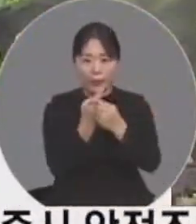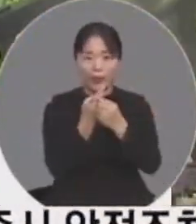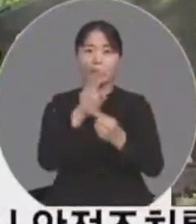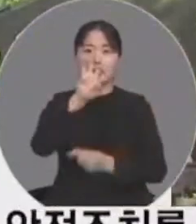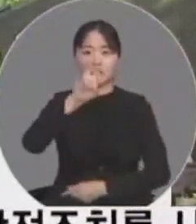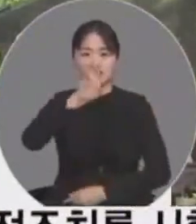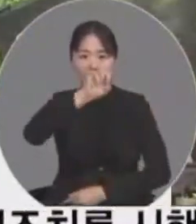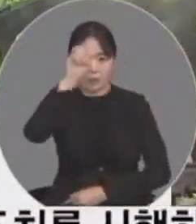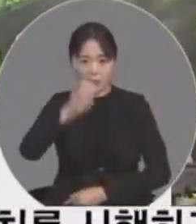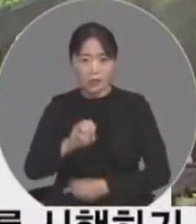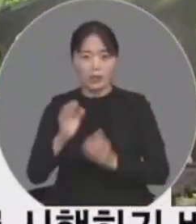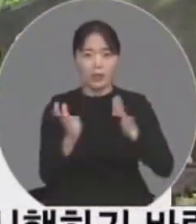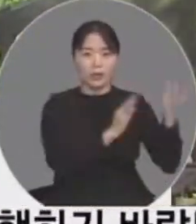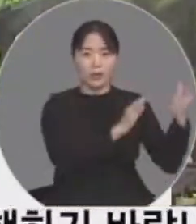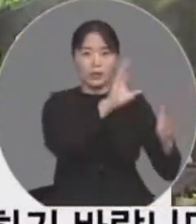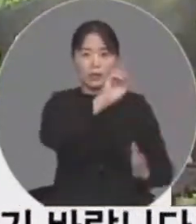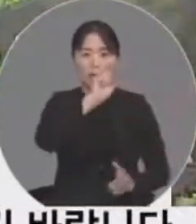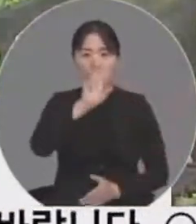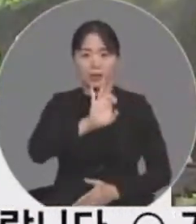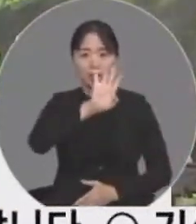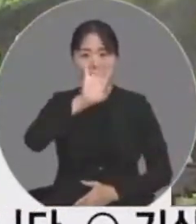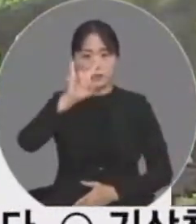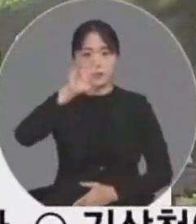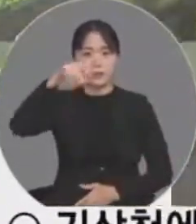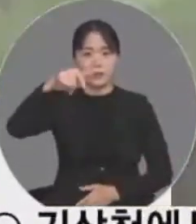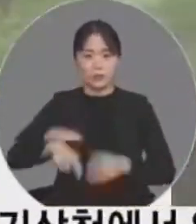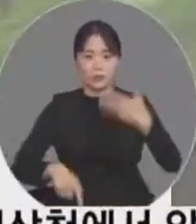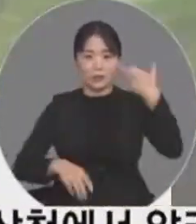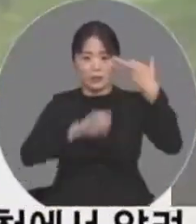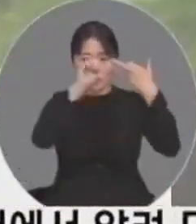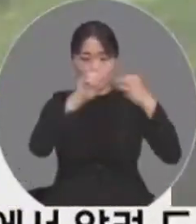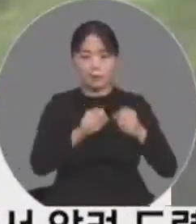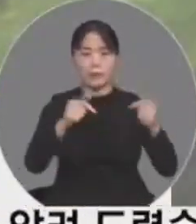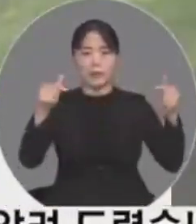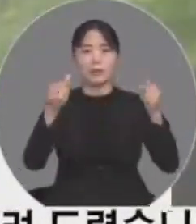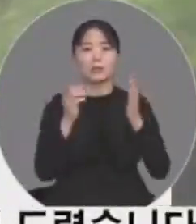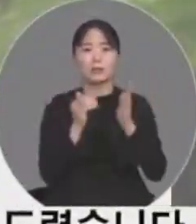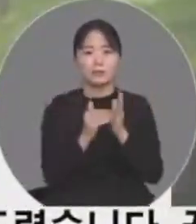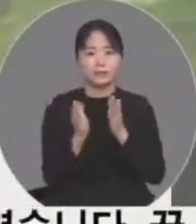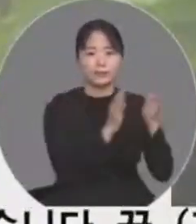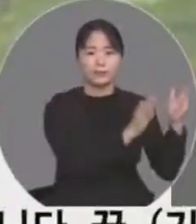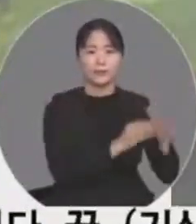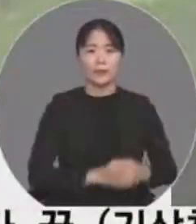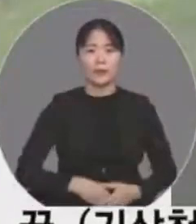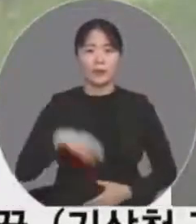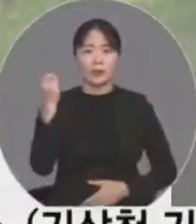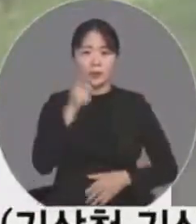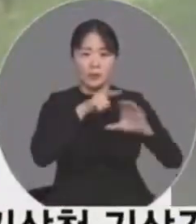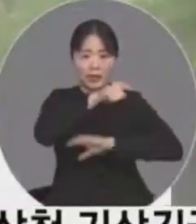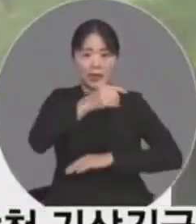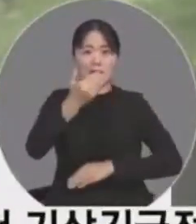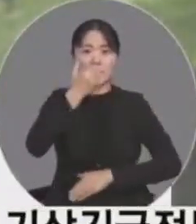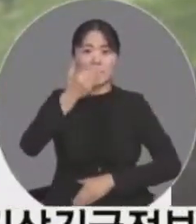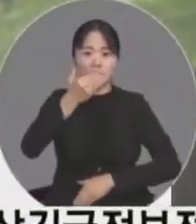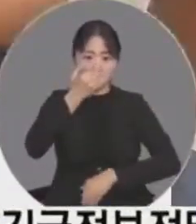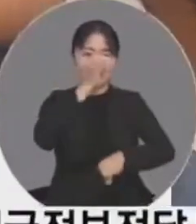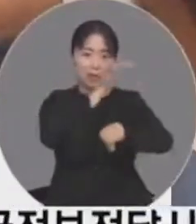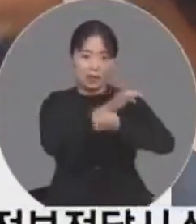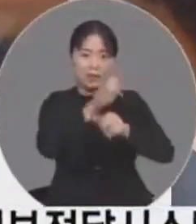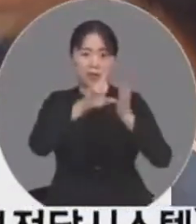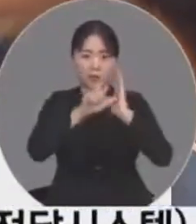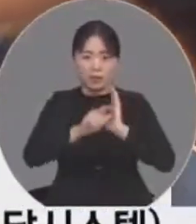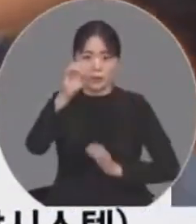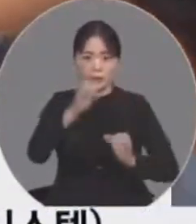32.7%, 양배추는 18.3% 올랐습니다. 외식비도 크게 올라 한국소비자원에 따르면